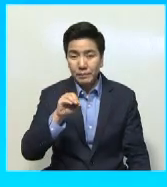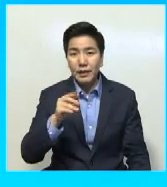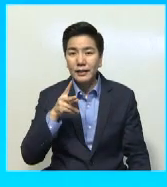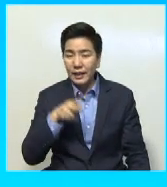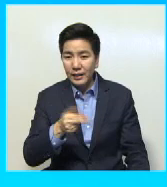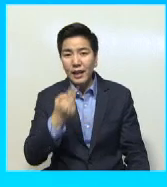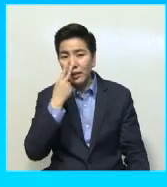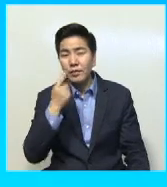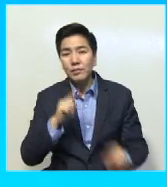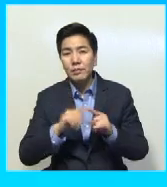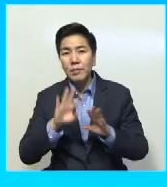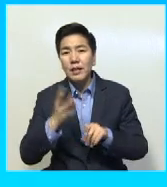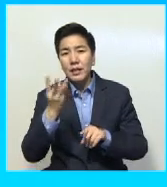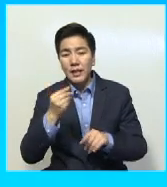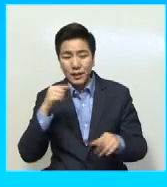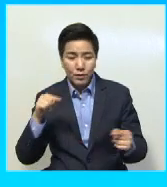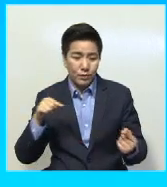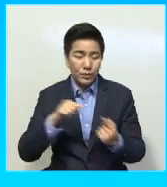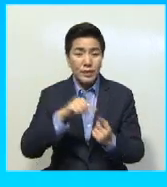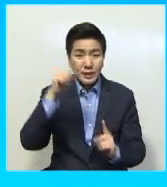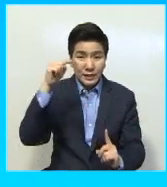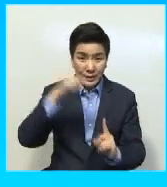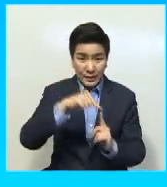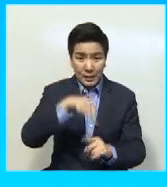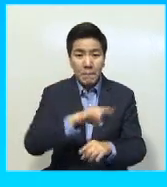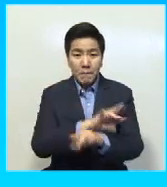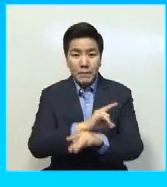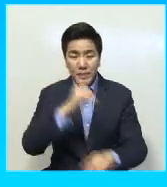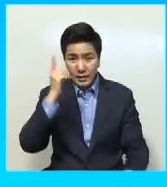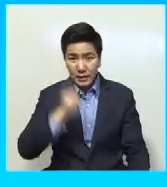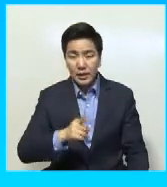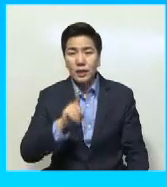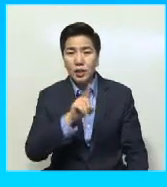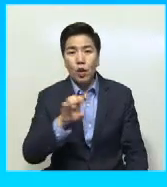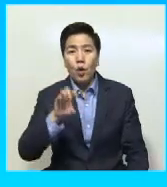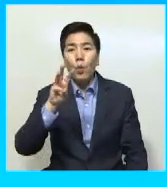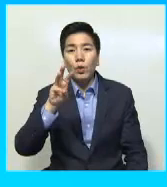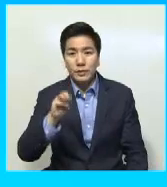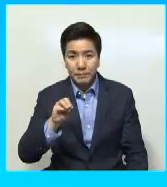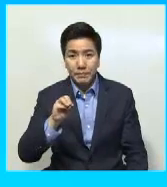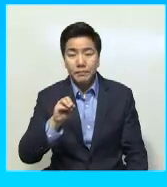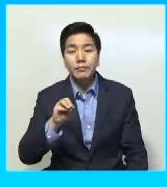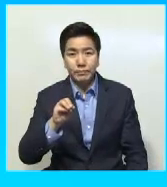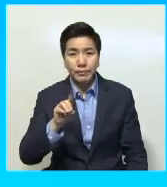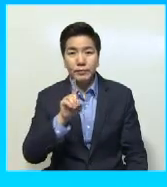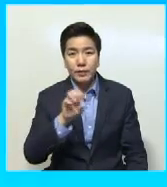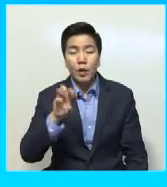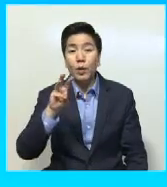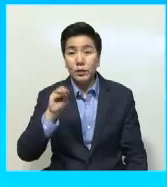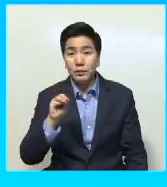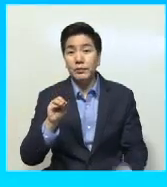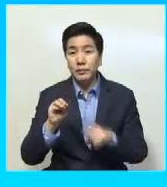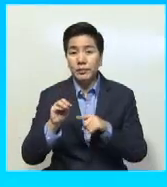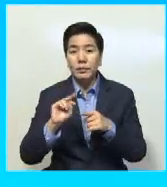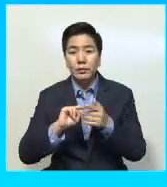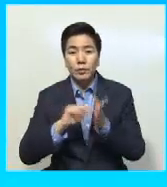เพราะนั้นมันก็จะเหลือผ่านท้ายเขื่อนเพชรประมาณ160ลูกบาศก์เมตรต่อวินาทีถ้า160